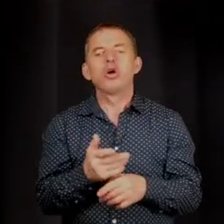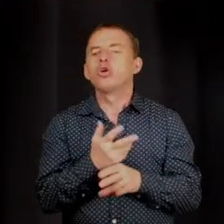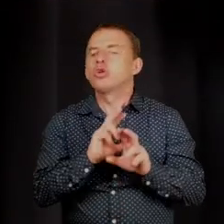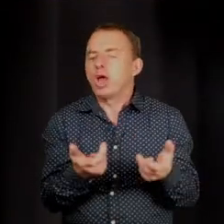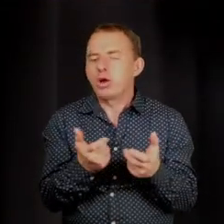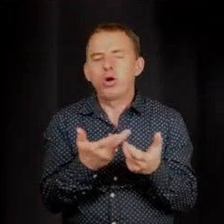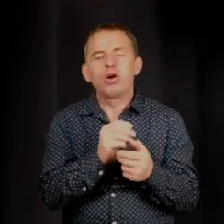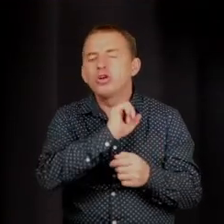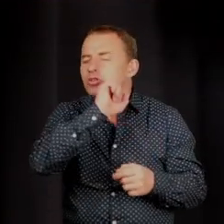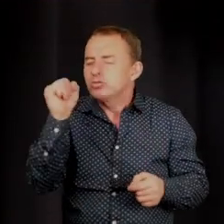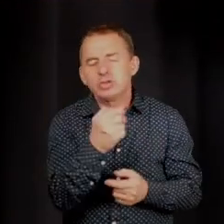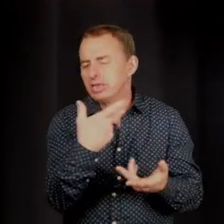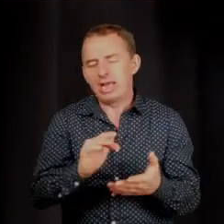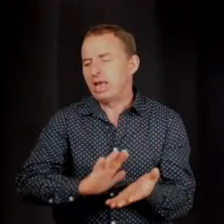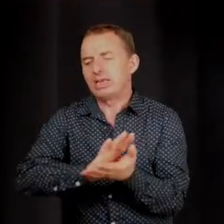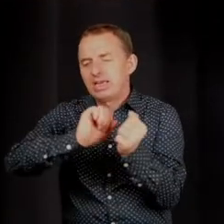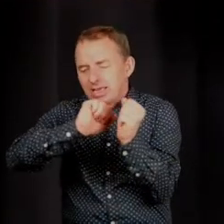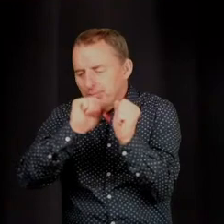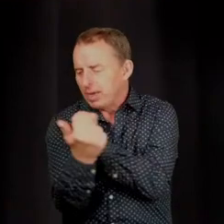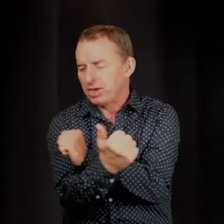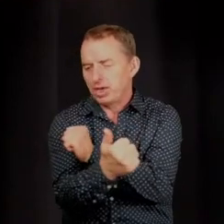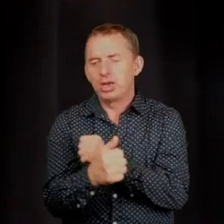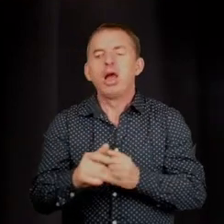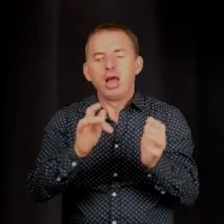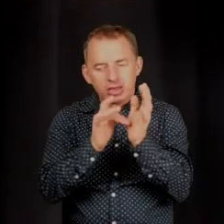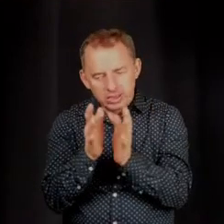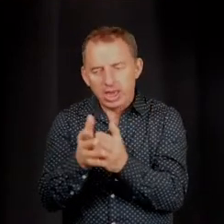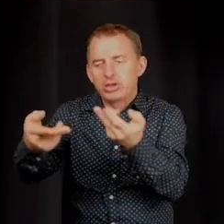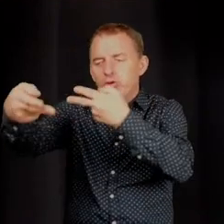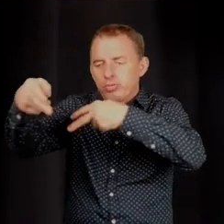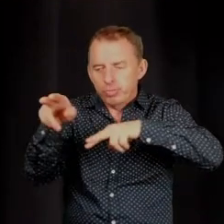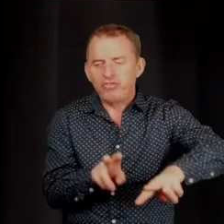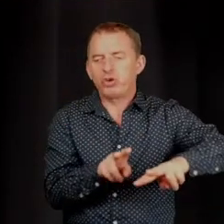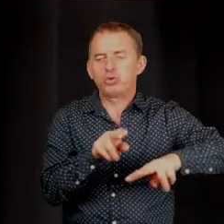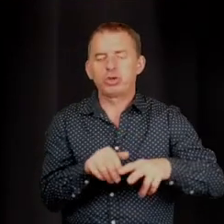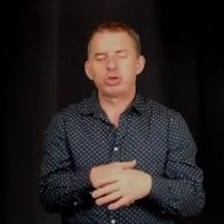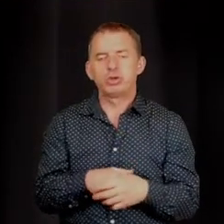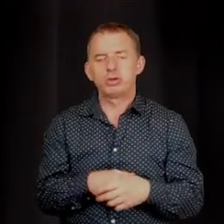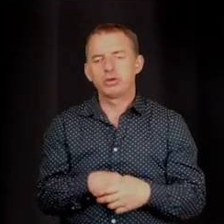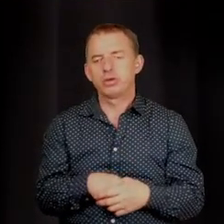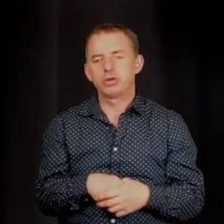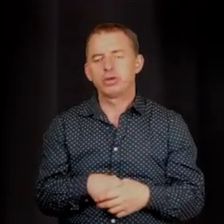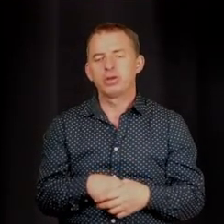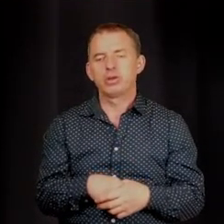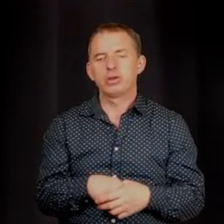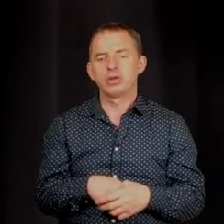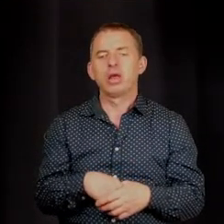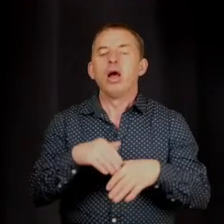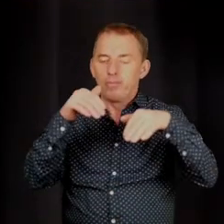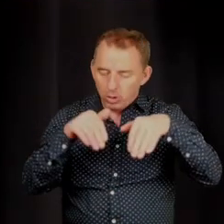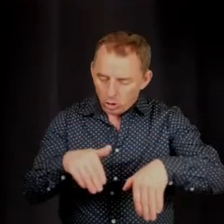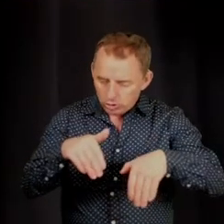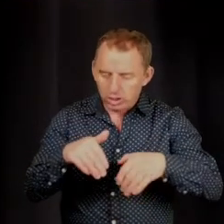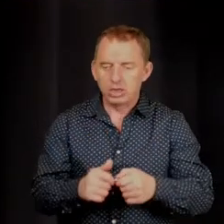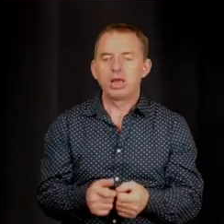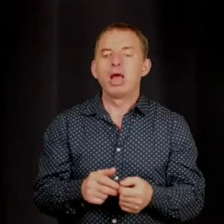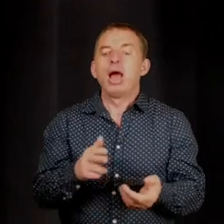da się zmienić. Christ will come again. Jezus powróci. And we can stake our life on that. I możemy